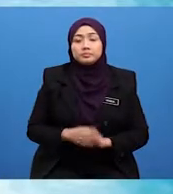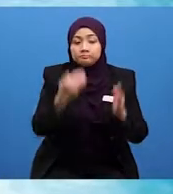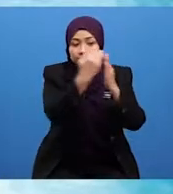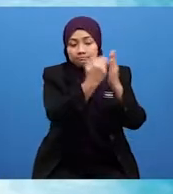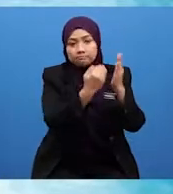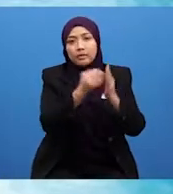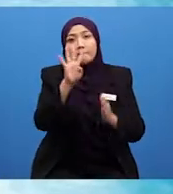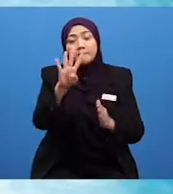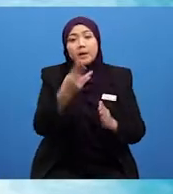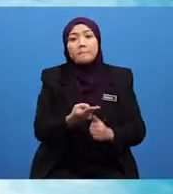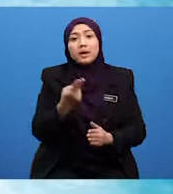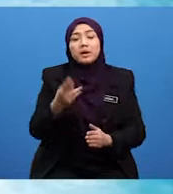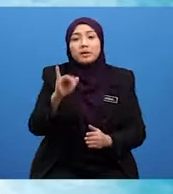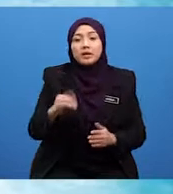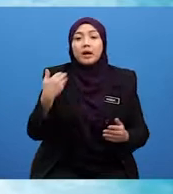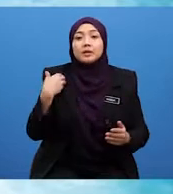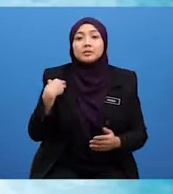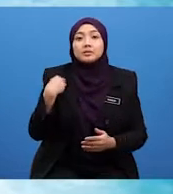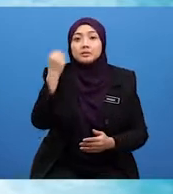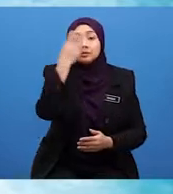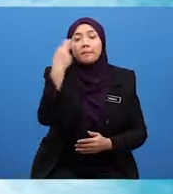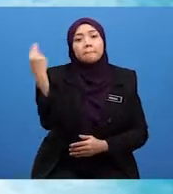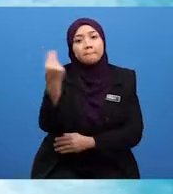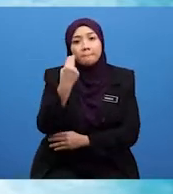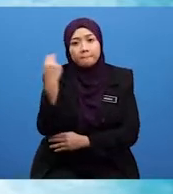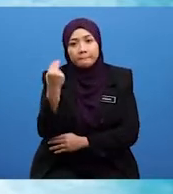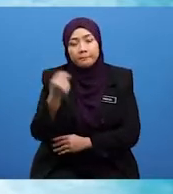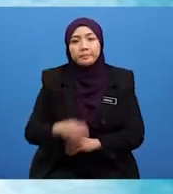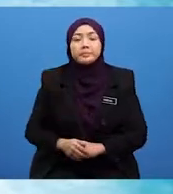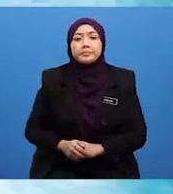Senaraikan 4 bahan yang bersifat neutral.